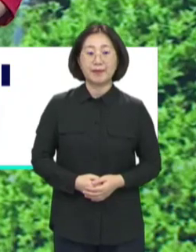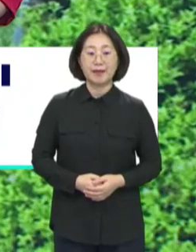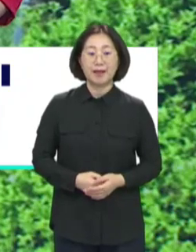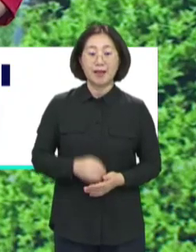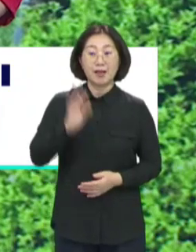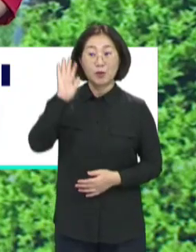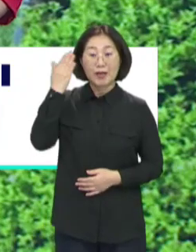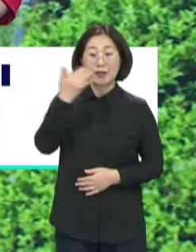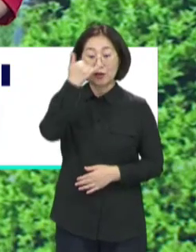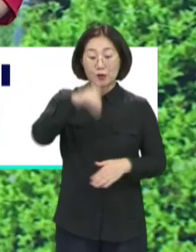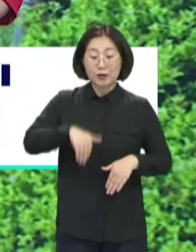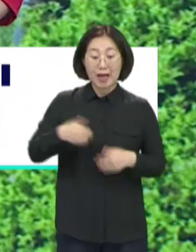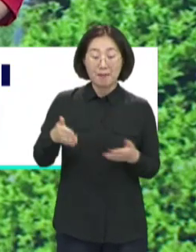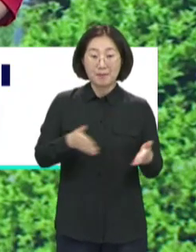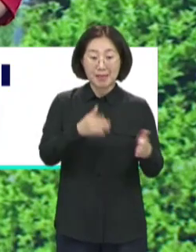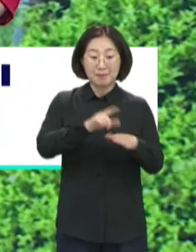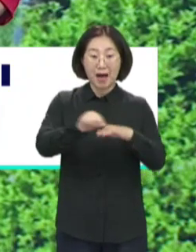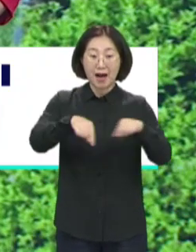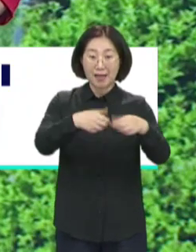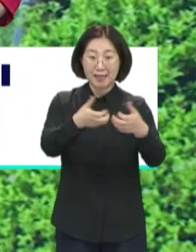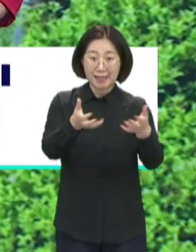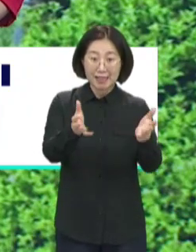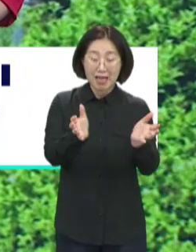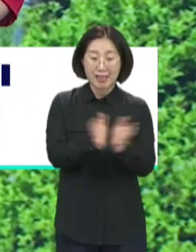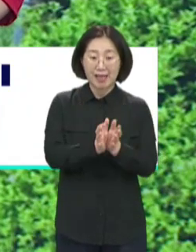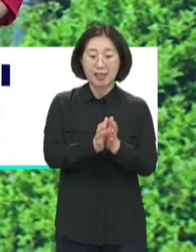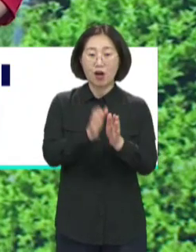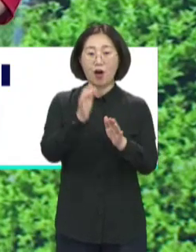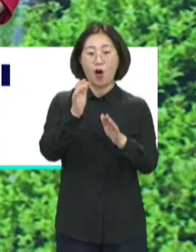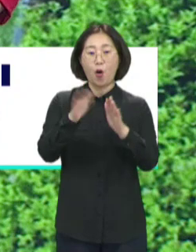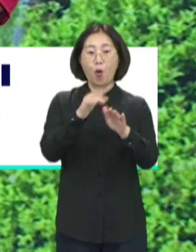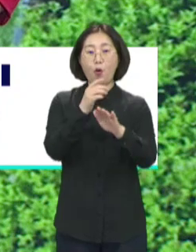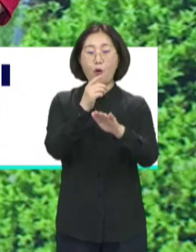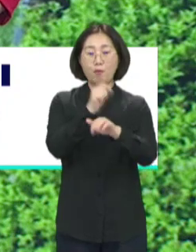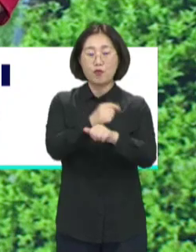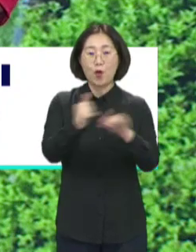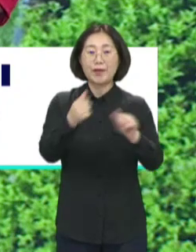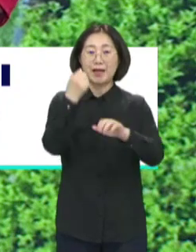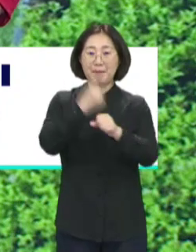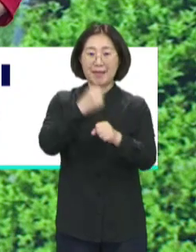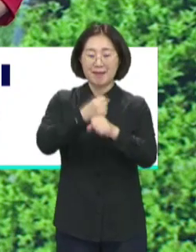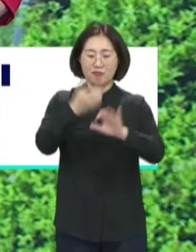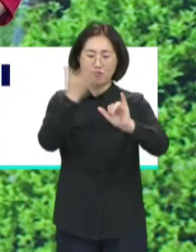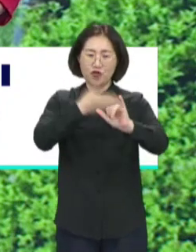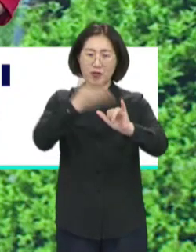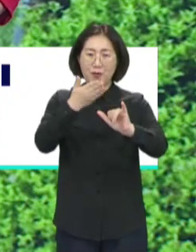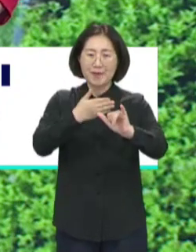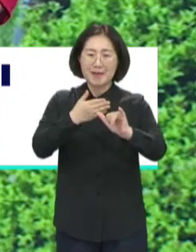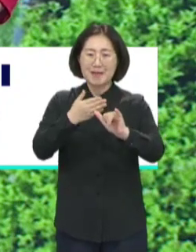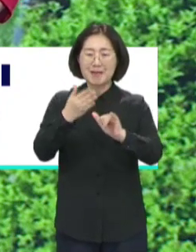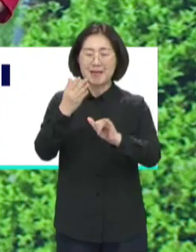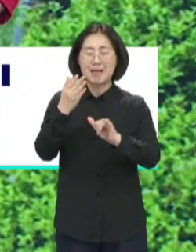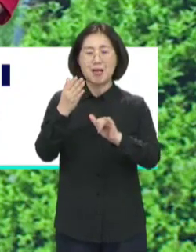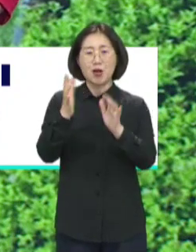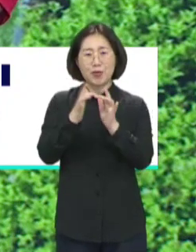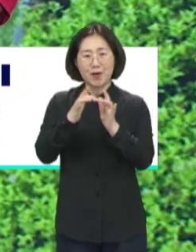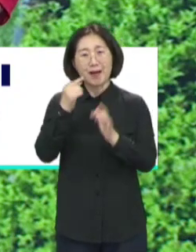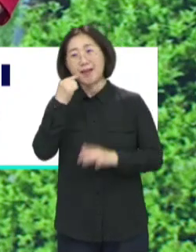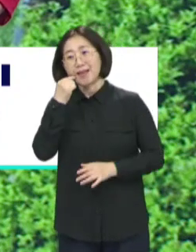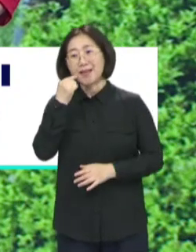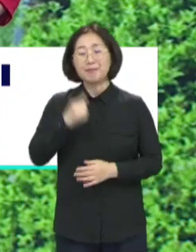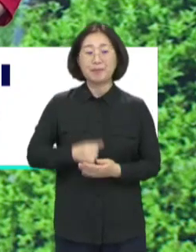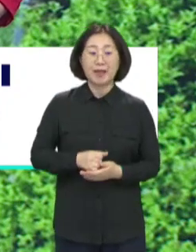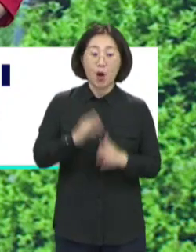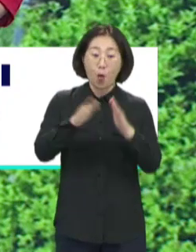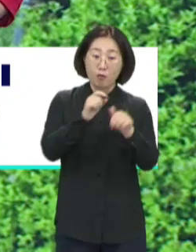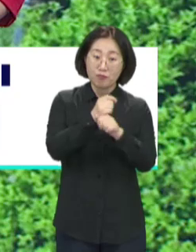최근 충남 지역 지자체들과 교육청에서 만든 유튜브 영상들이 온라인에서 큰 인기를 끌고 있습니다. 공무원들이